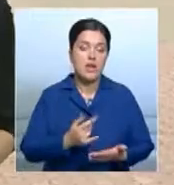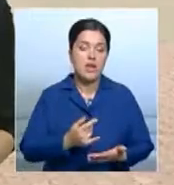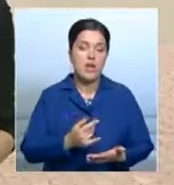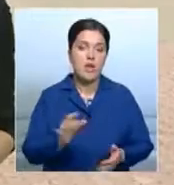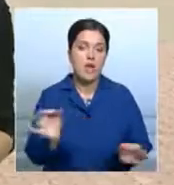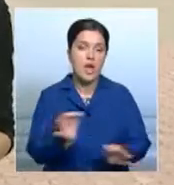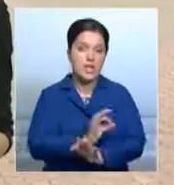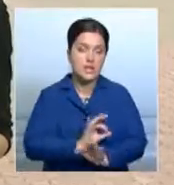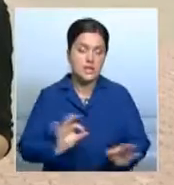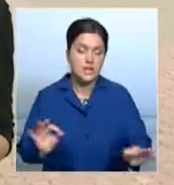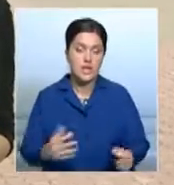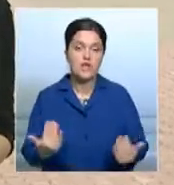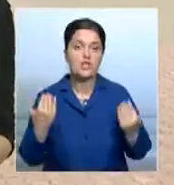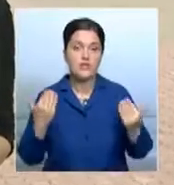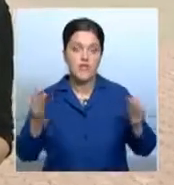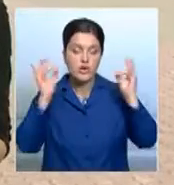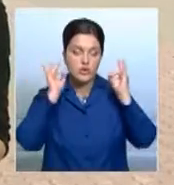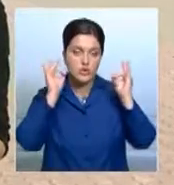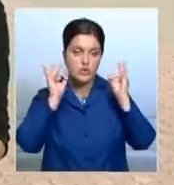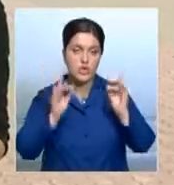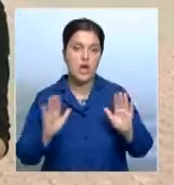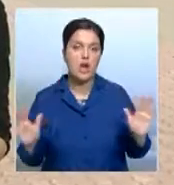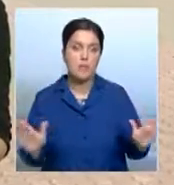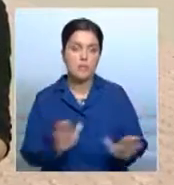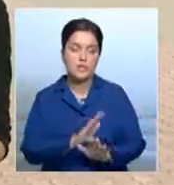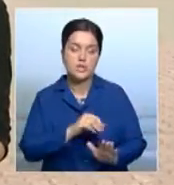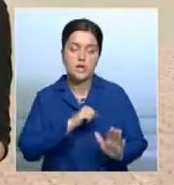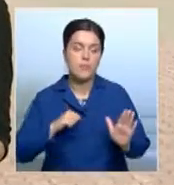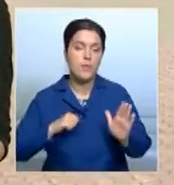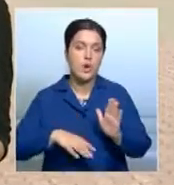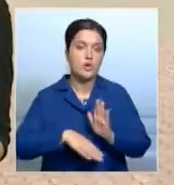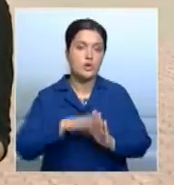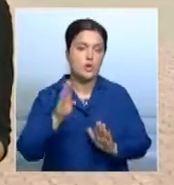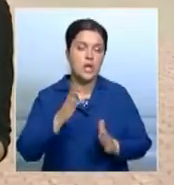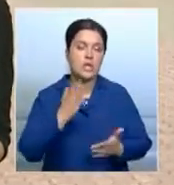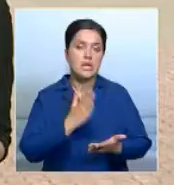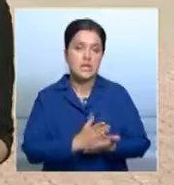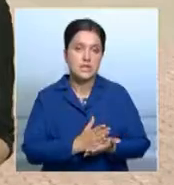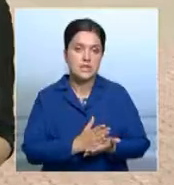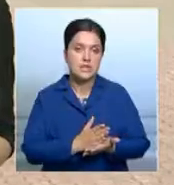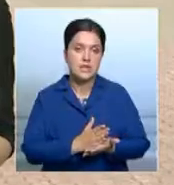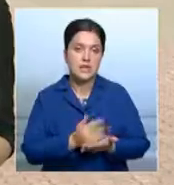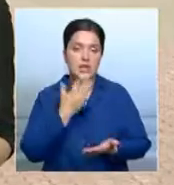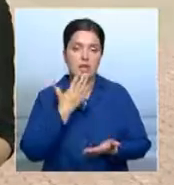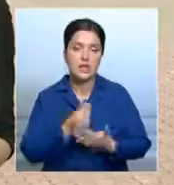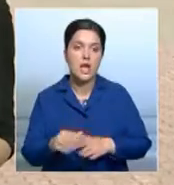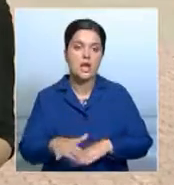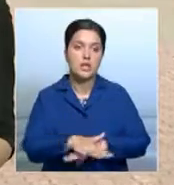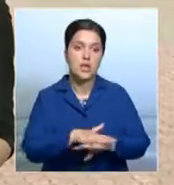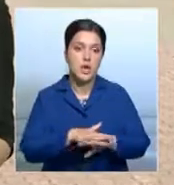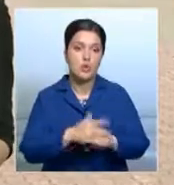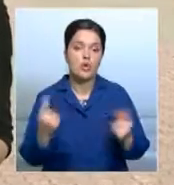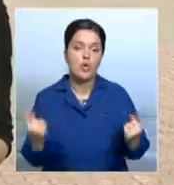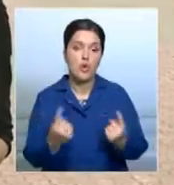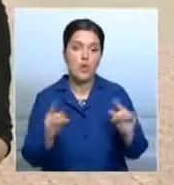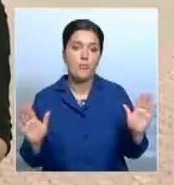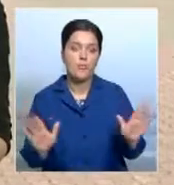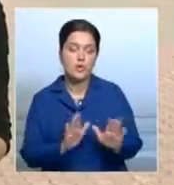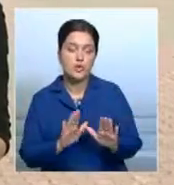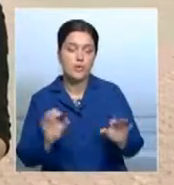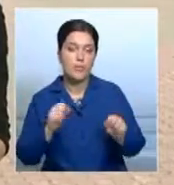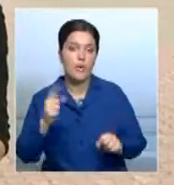естественно, прекрасное, потому что сегодня звучит самая наилучшая музыка. Самые наилучшие образцы нашей народной традиционной музыки, которые можно только